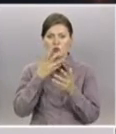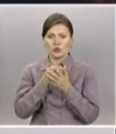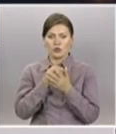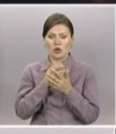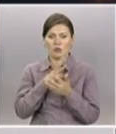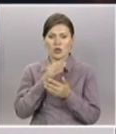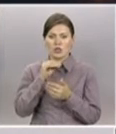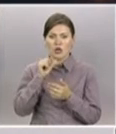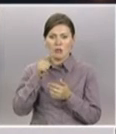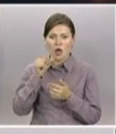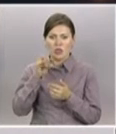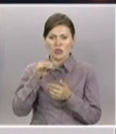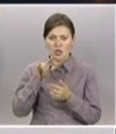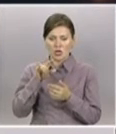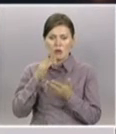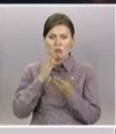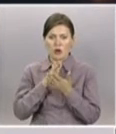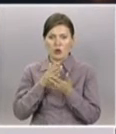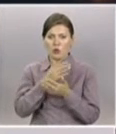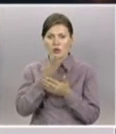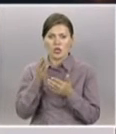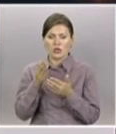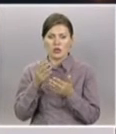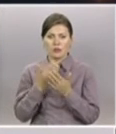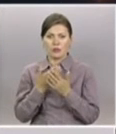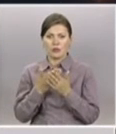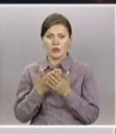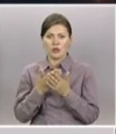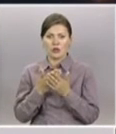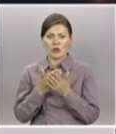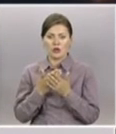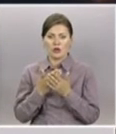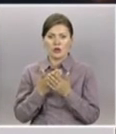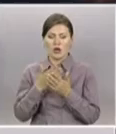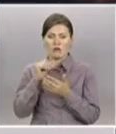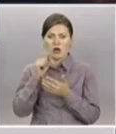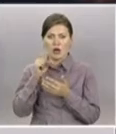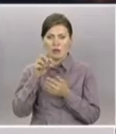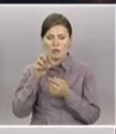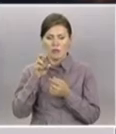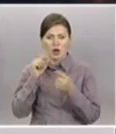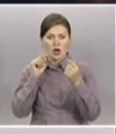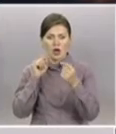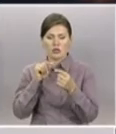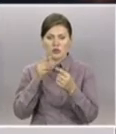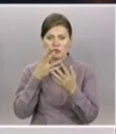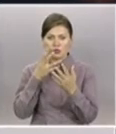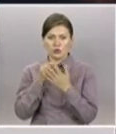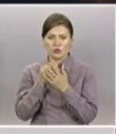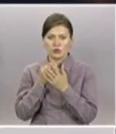мешіттің жамағаты бар. Ол мешіттің жамағаттары осы жаңағы вахаптарға қарсы